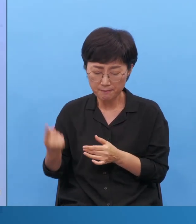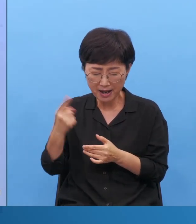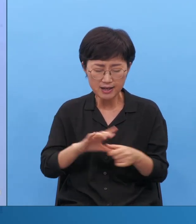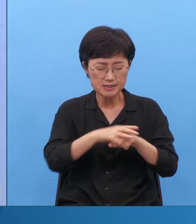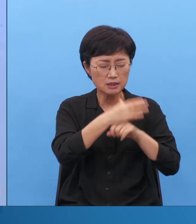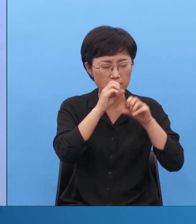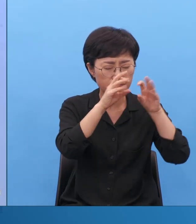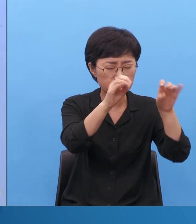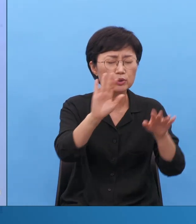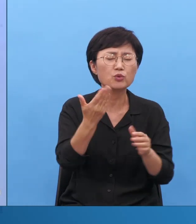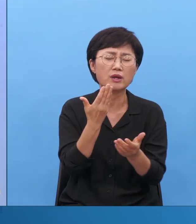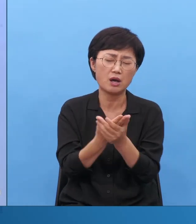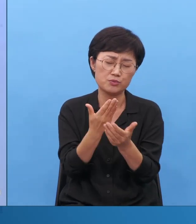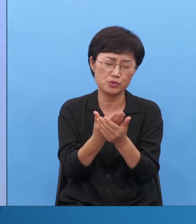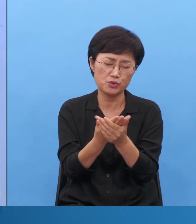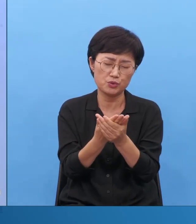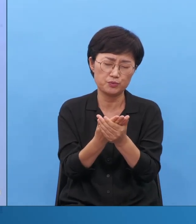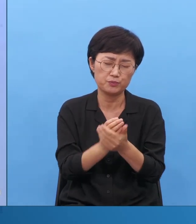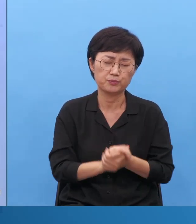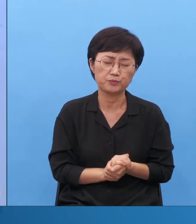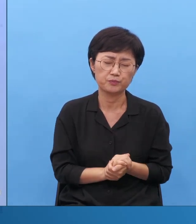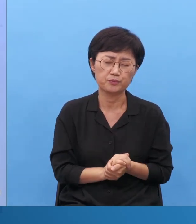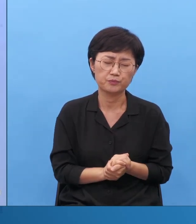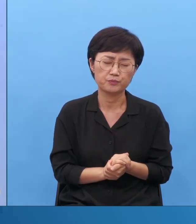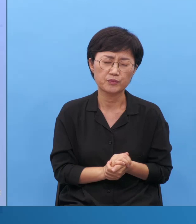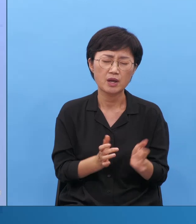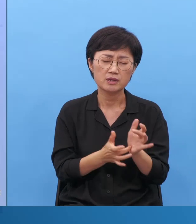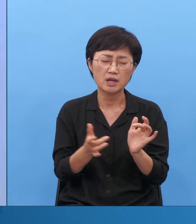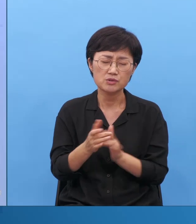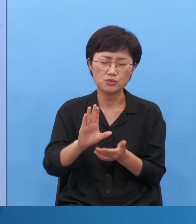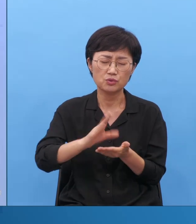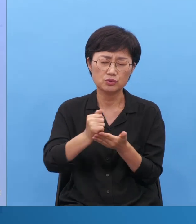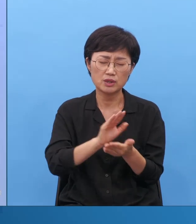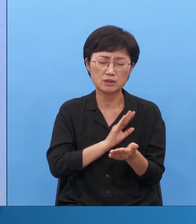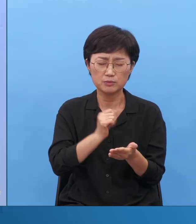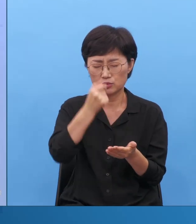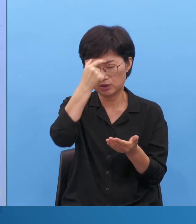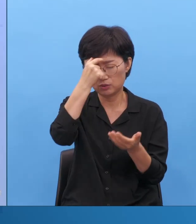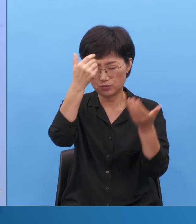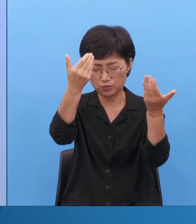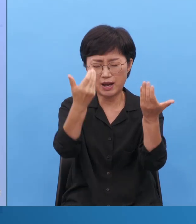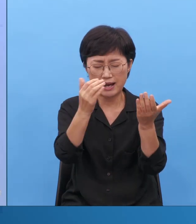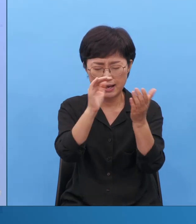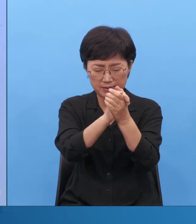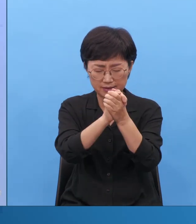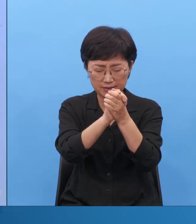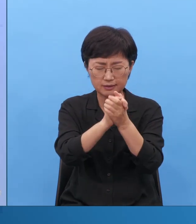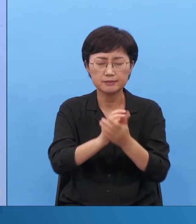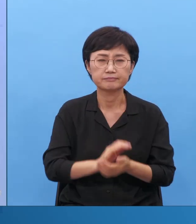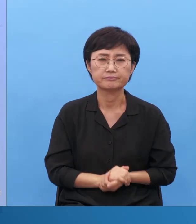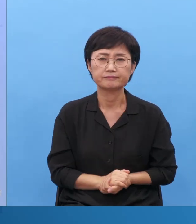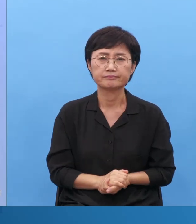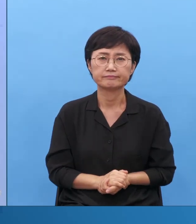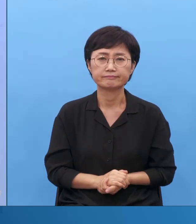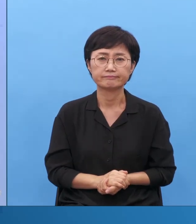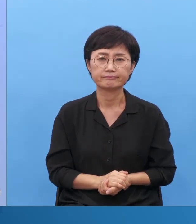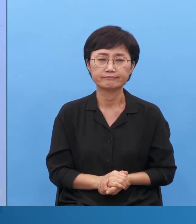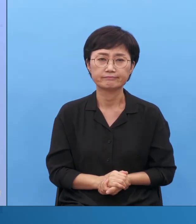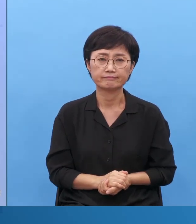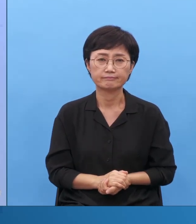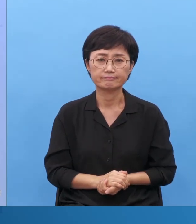business and occupation be used for world evangelization. 예수 그리스도 이름으로 In 기도하옵나이다. Jesus Christ's name we pray. 아멘.